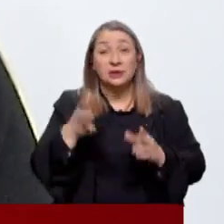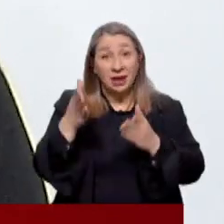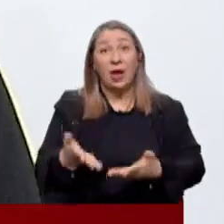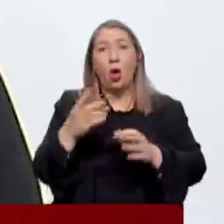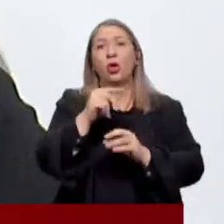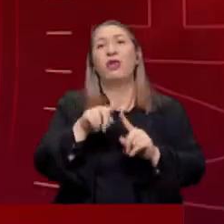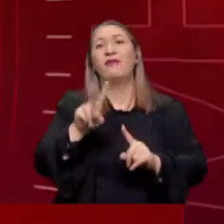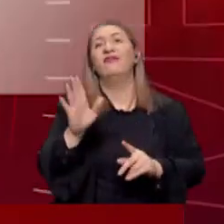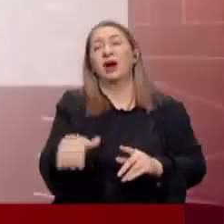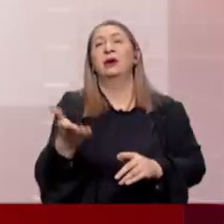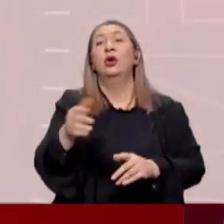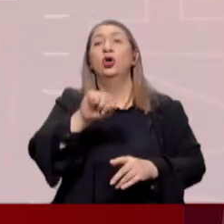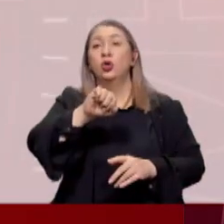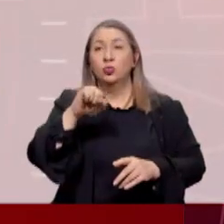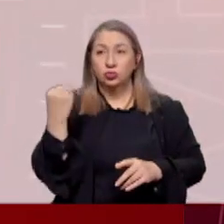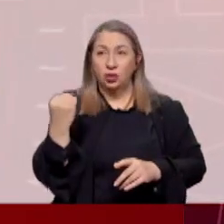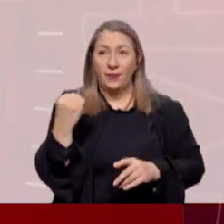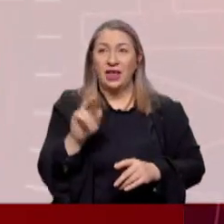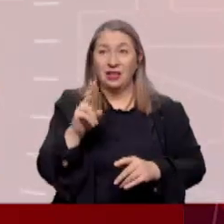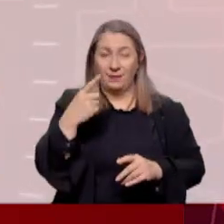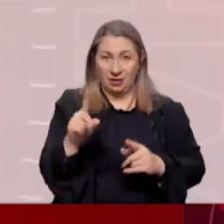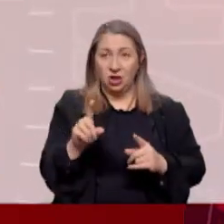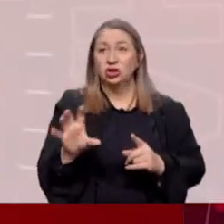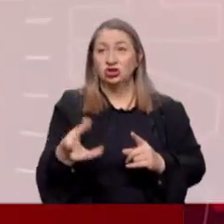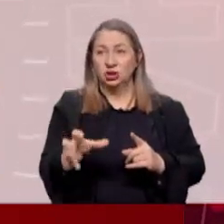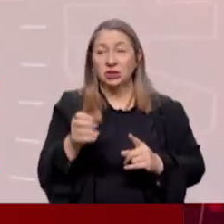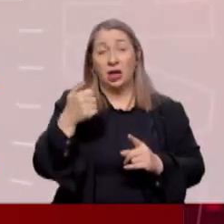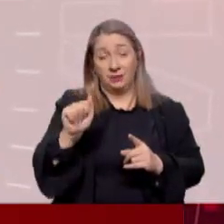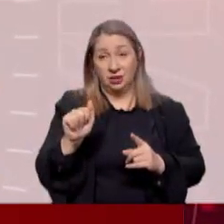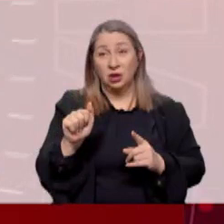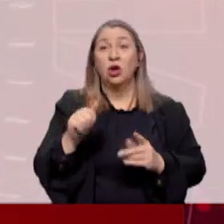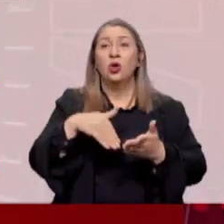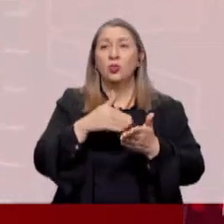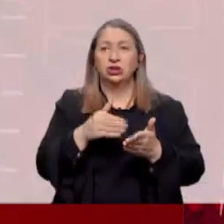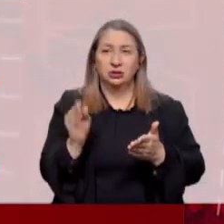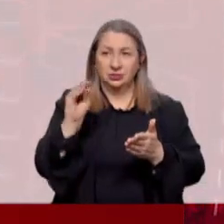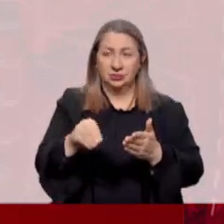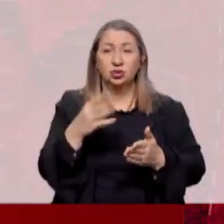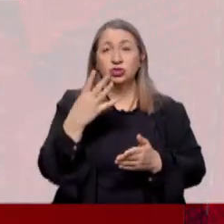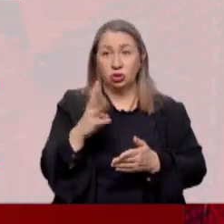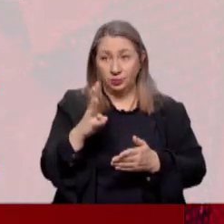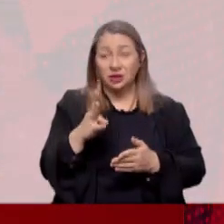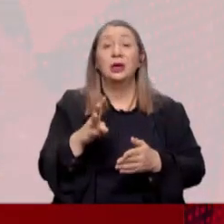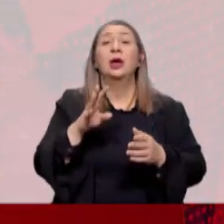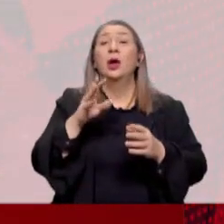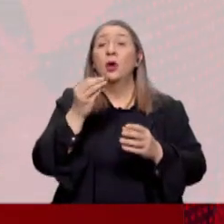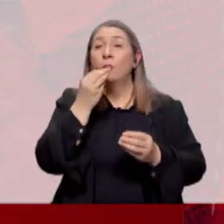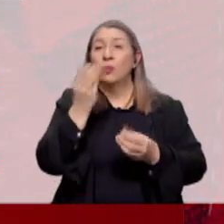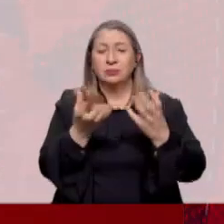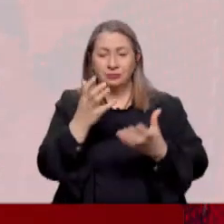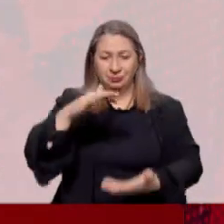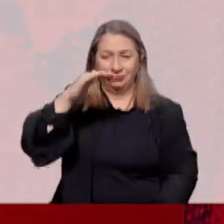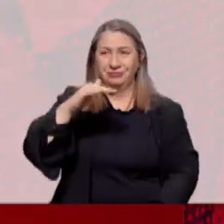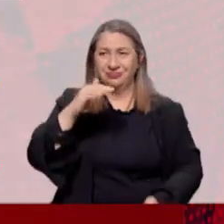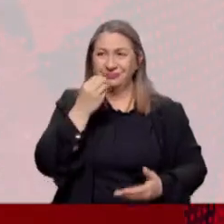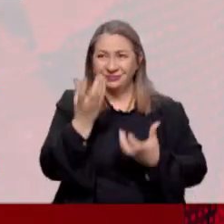de ÖTV var. Buzdolabı yine 7000 lira çamaşır, 6000 lira. Buna bir bulaşık makinesi eklediğimiz zaman 4000 lira. Tam boy